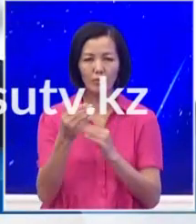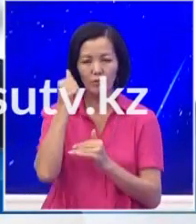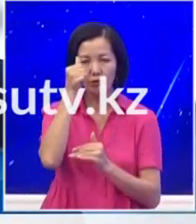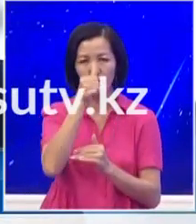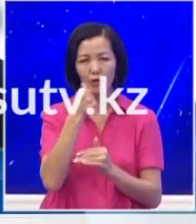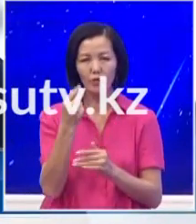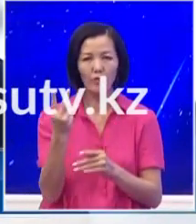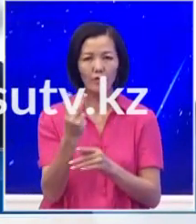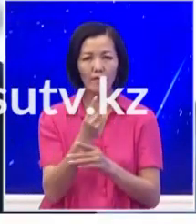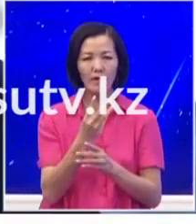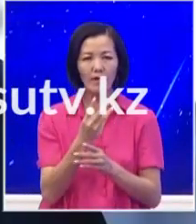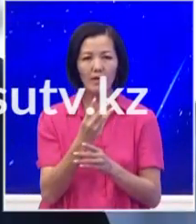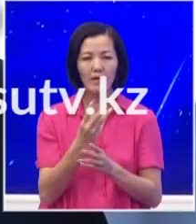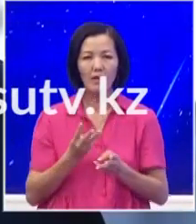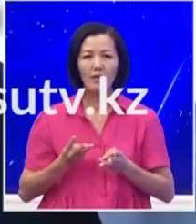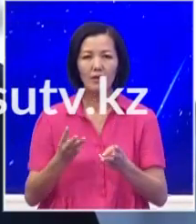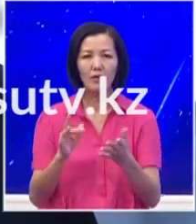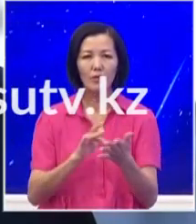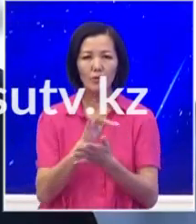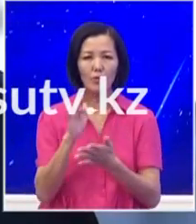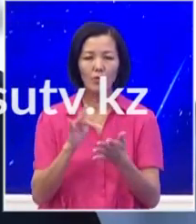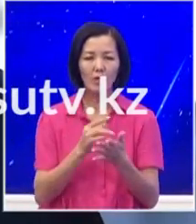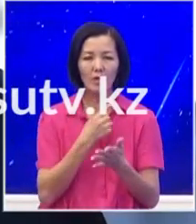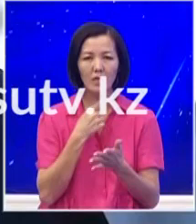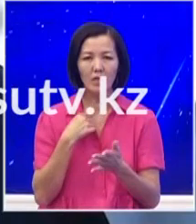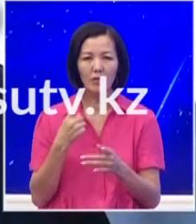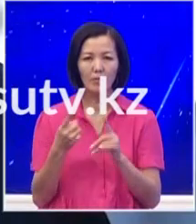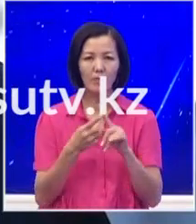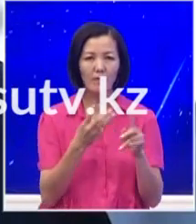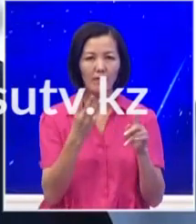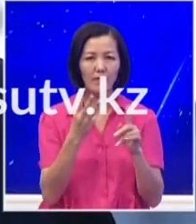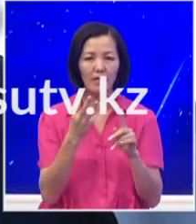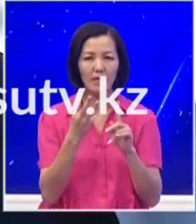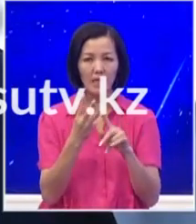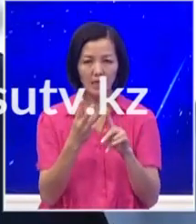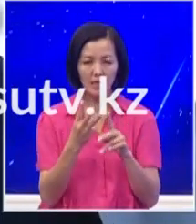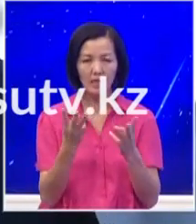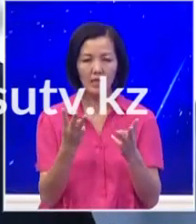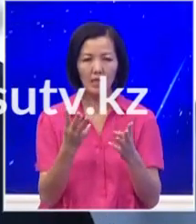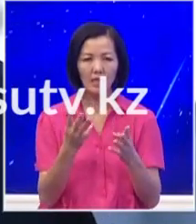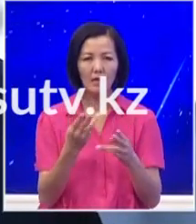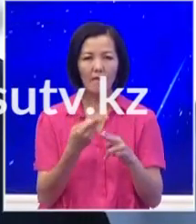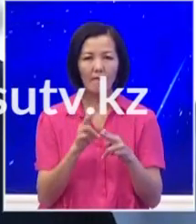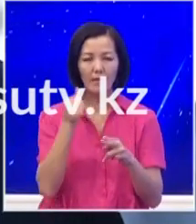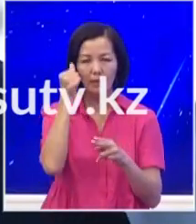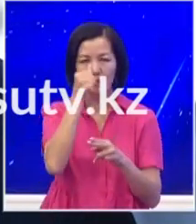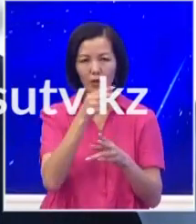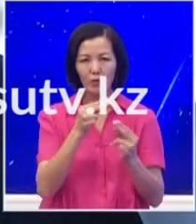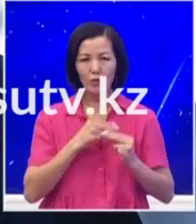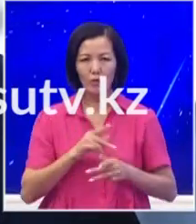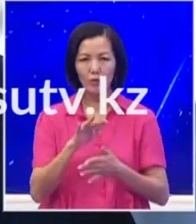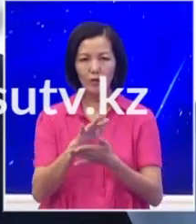2 квартальных котельных города Талдыкурган. Это первая и третья котельная. В текущем году эта работа